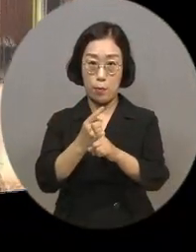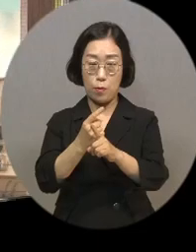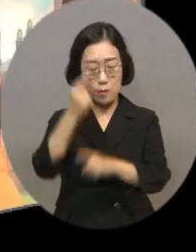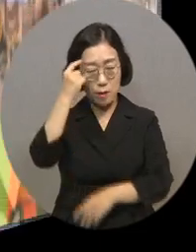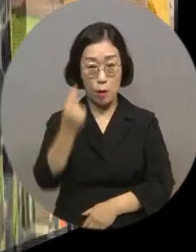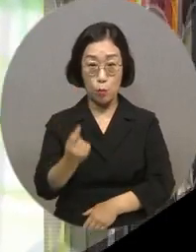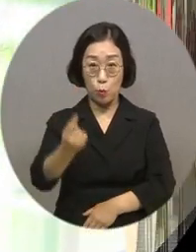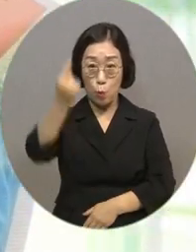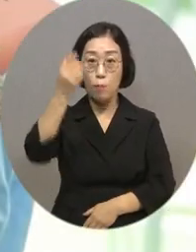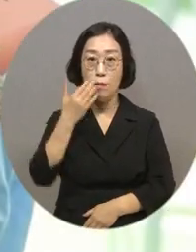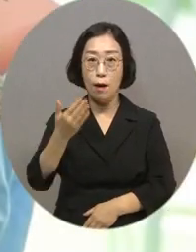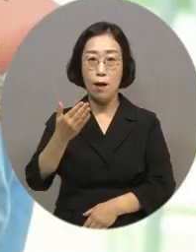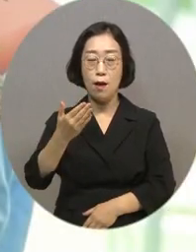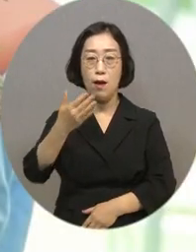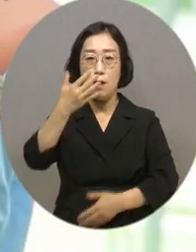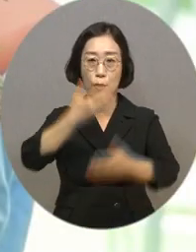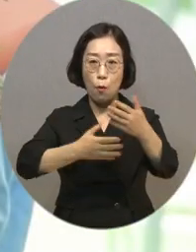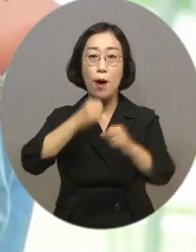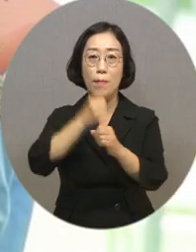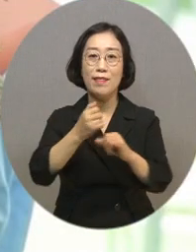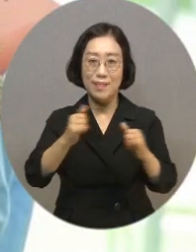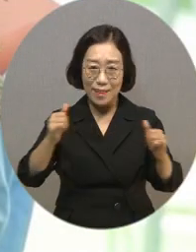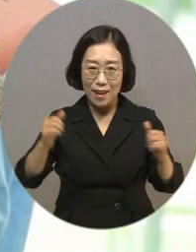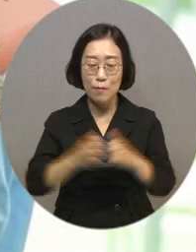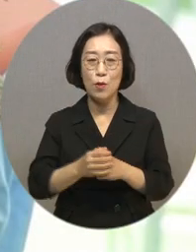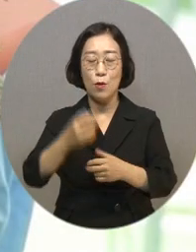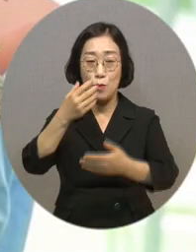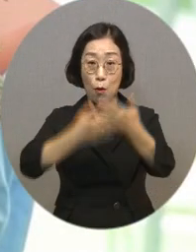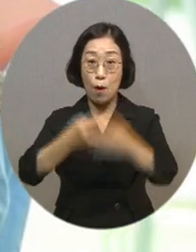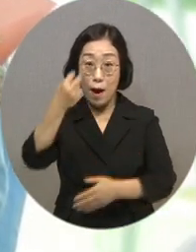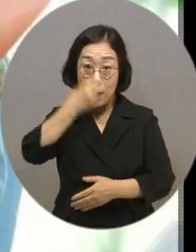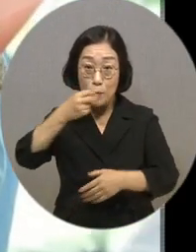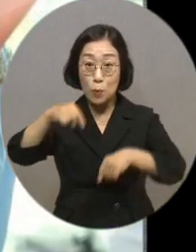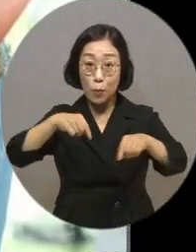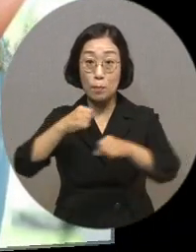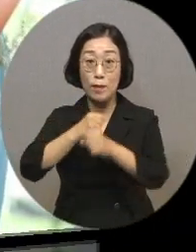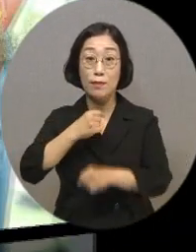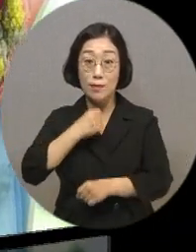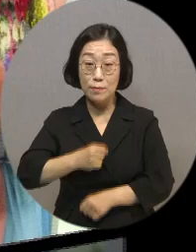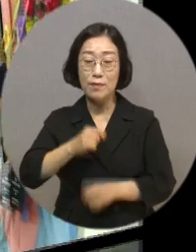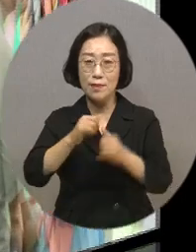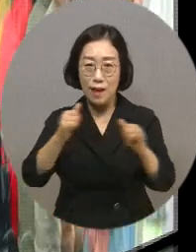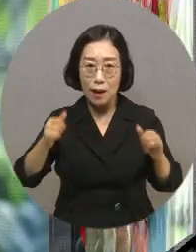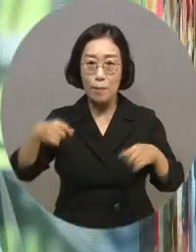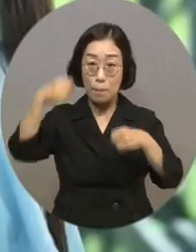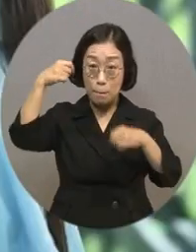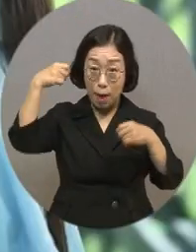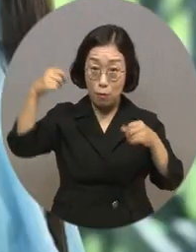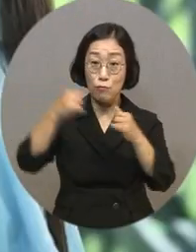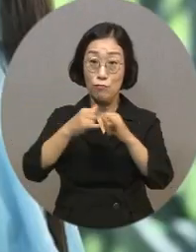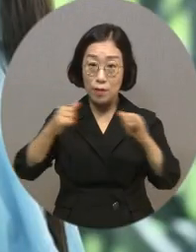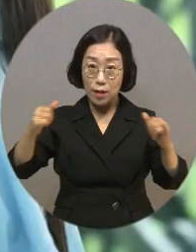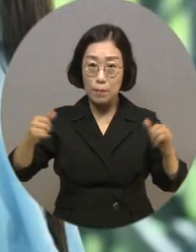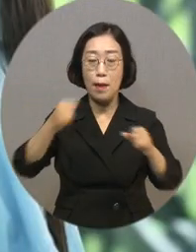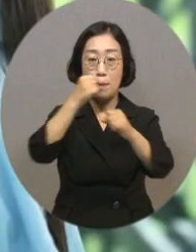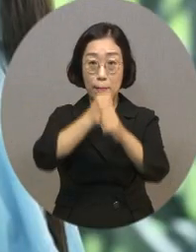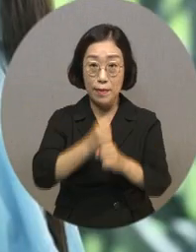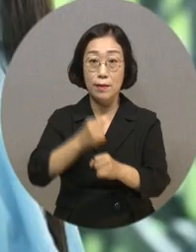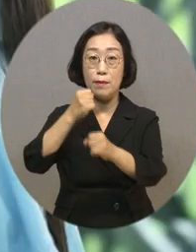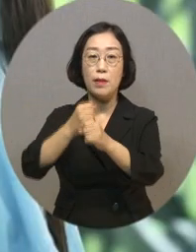시간. 많은 영화인, 영화 제작을 꿈꾸는 청년 감독, 배우들이 작품을 만들어가며